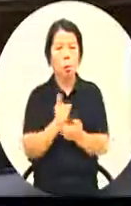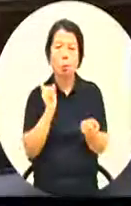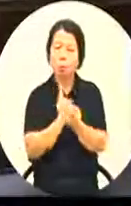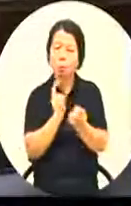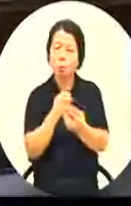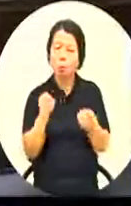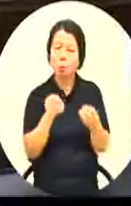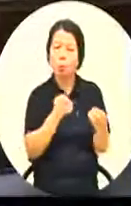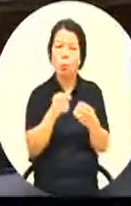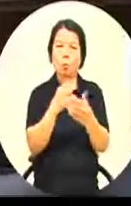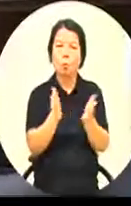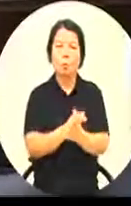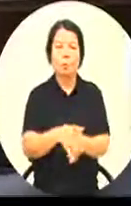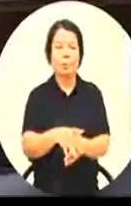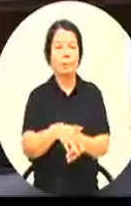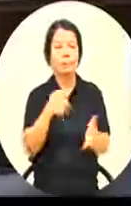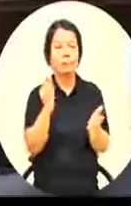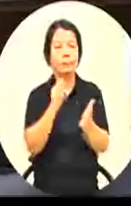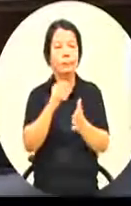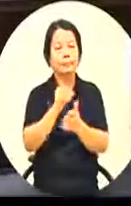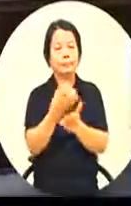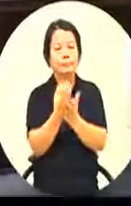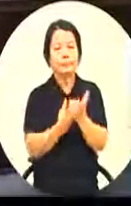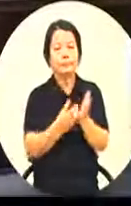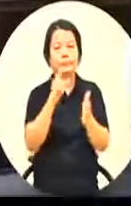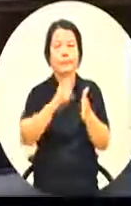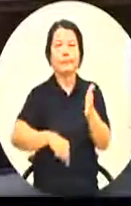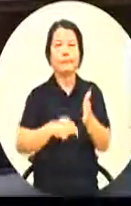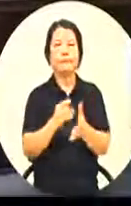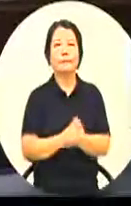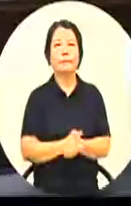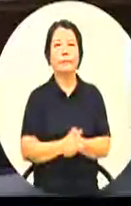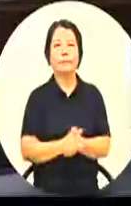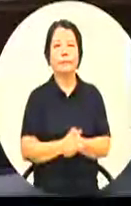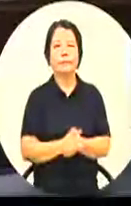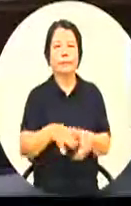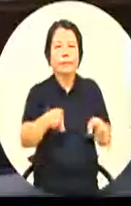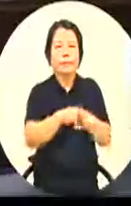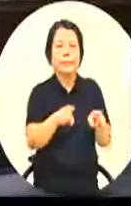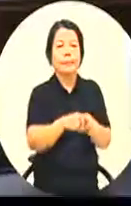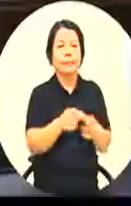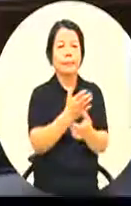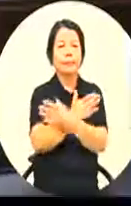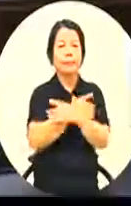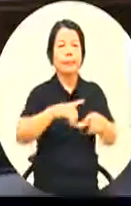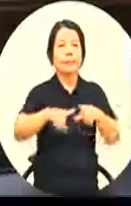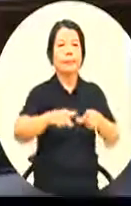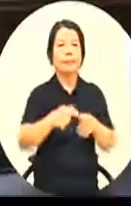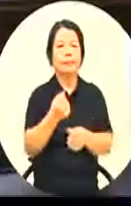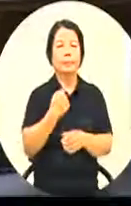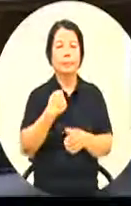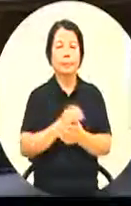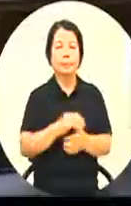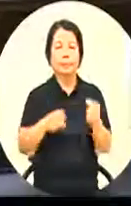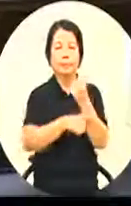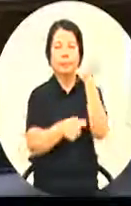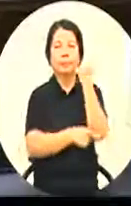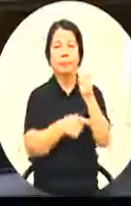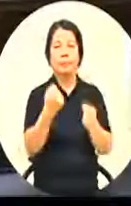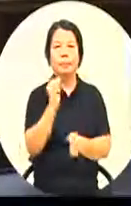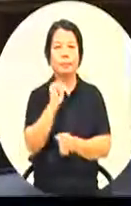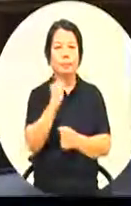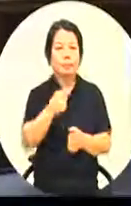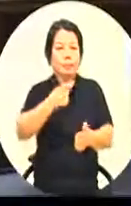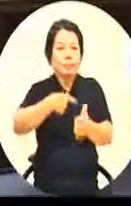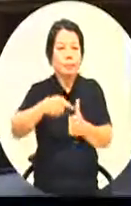慧，教他们简单的智慧而已。那么一般的幼儿园，我才知道说法令规定是不能够有英语